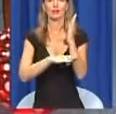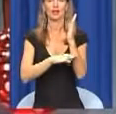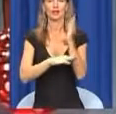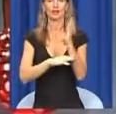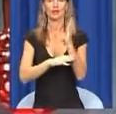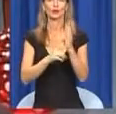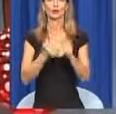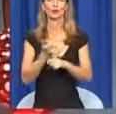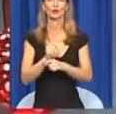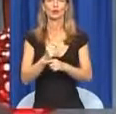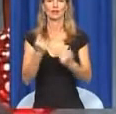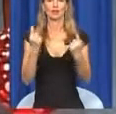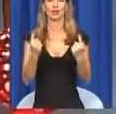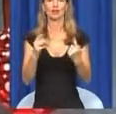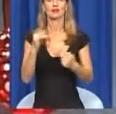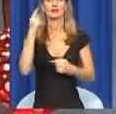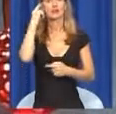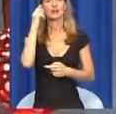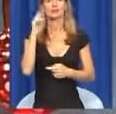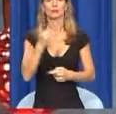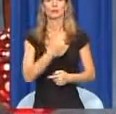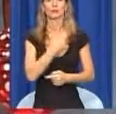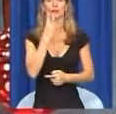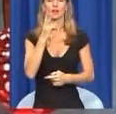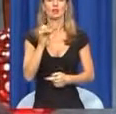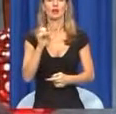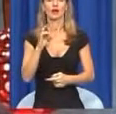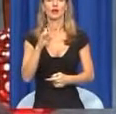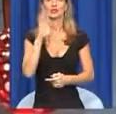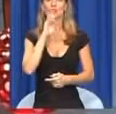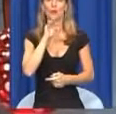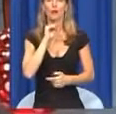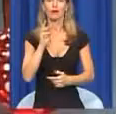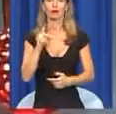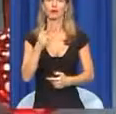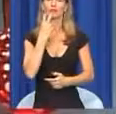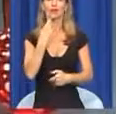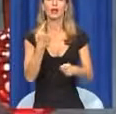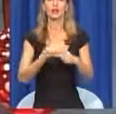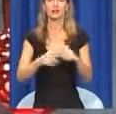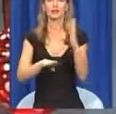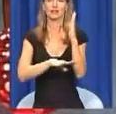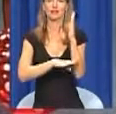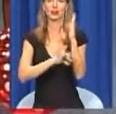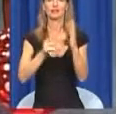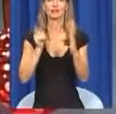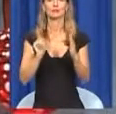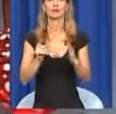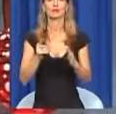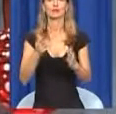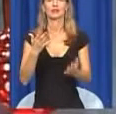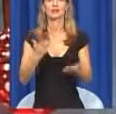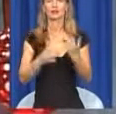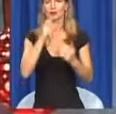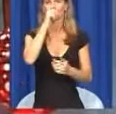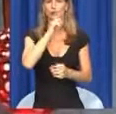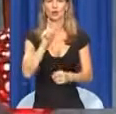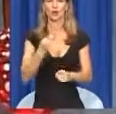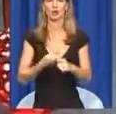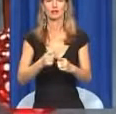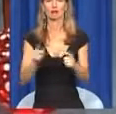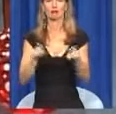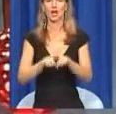Дуже-дуже велике. Дуже-дуже велике. І ви знаєте, я б хотів подивитися на реакцію собачки, яка побачила це дерево, і насправді вона просто, мабуть, не зрозуміла, що тут